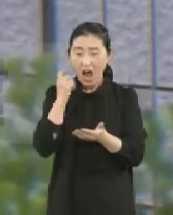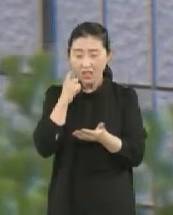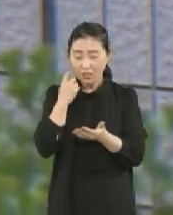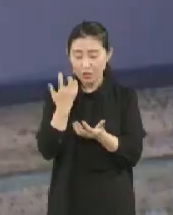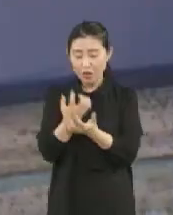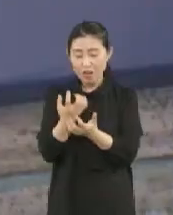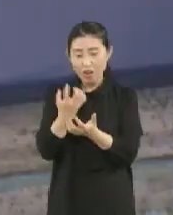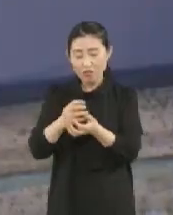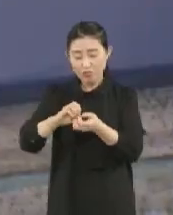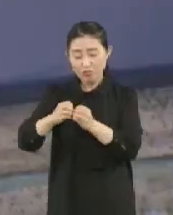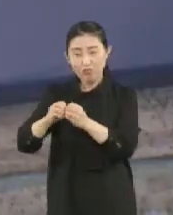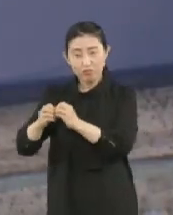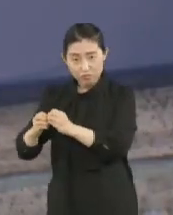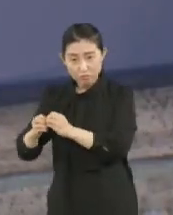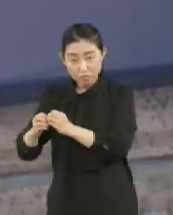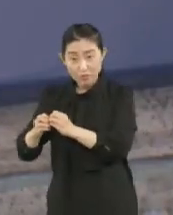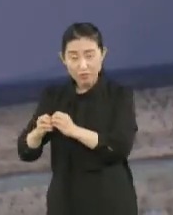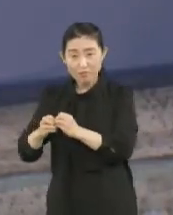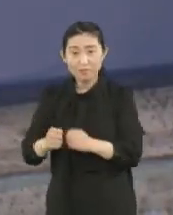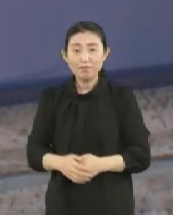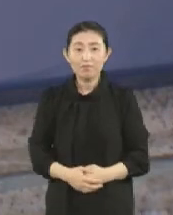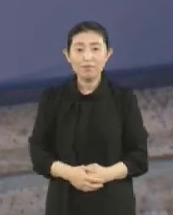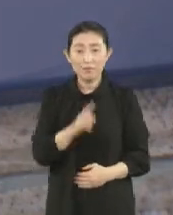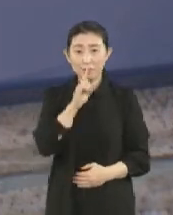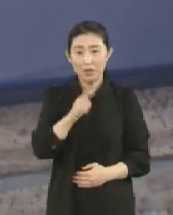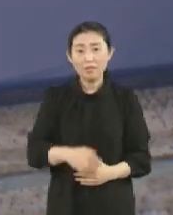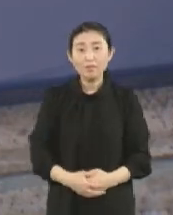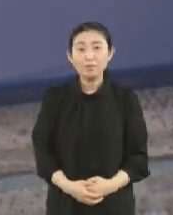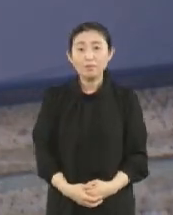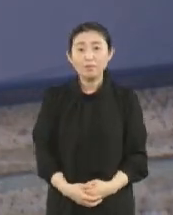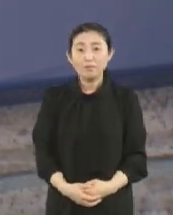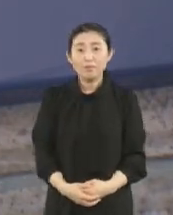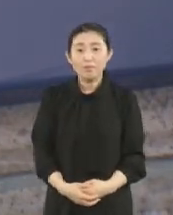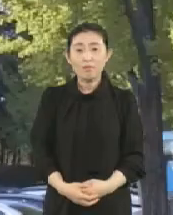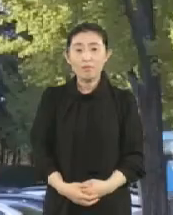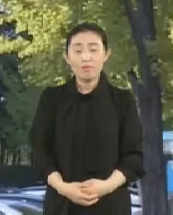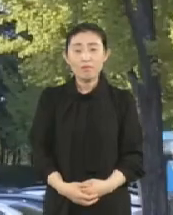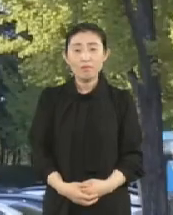8 영에게 사용한 것처럼 허위로 기재 했다고 지적했습니다